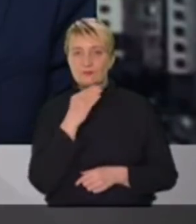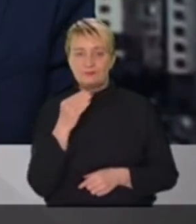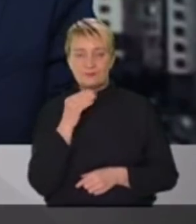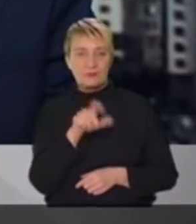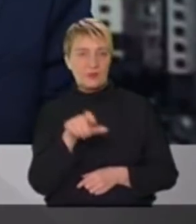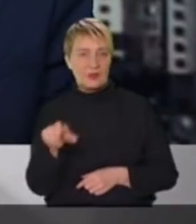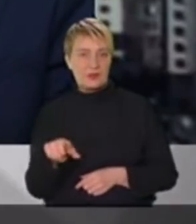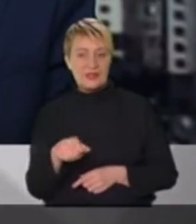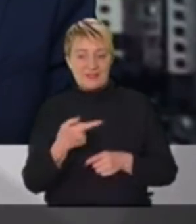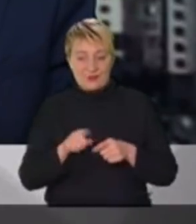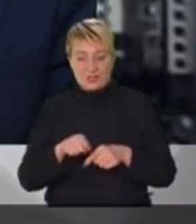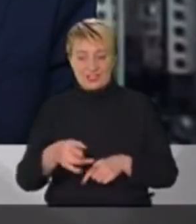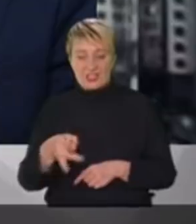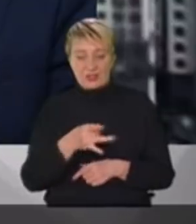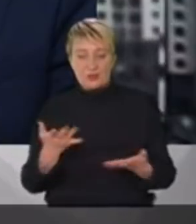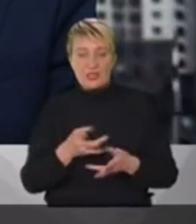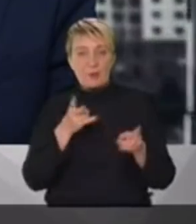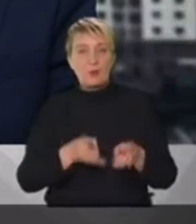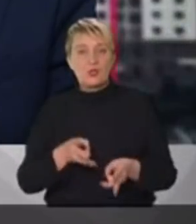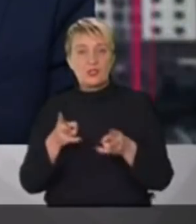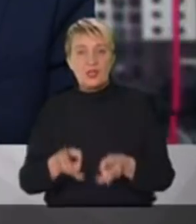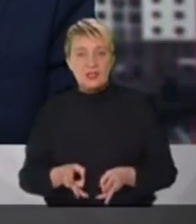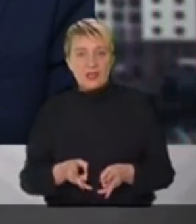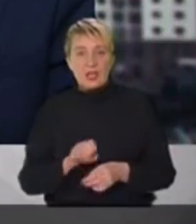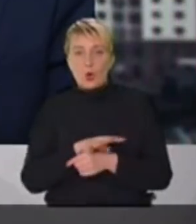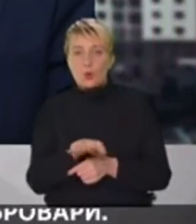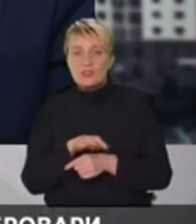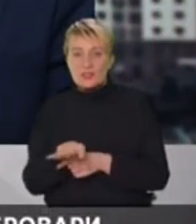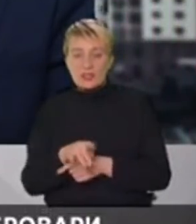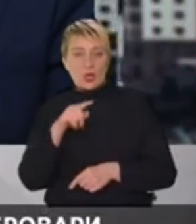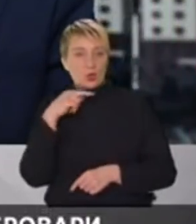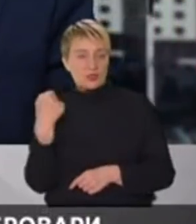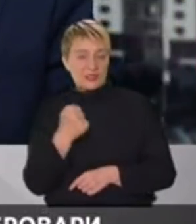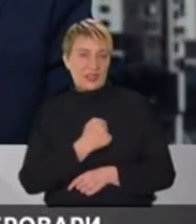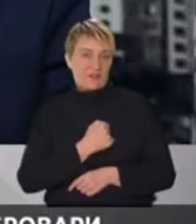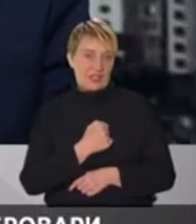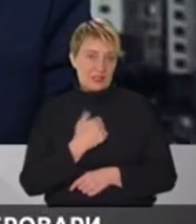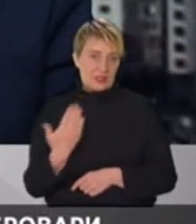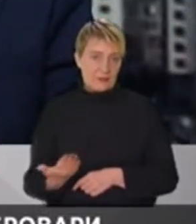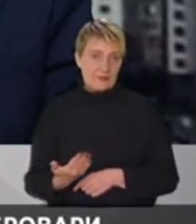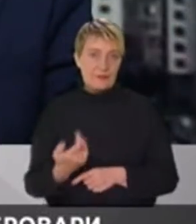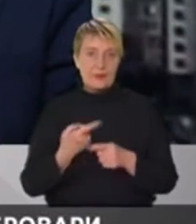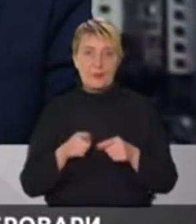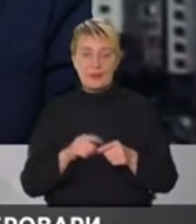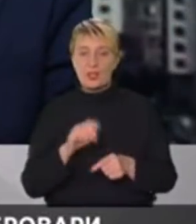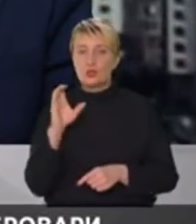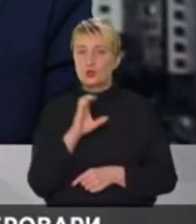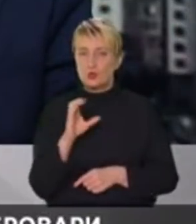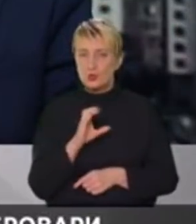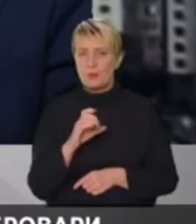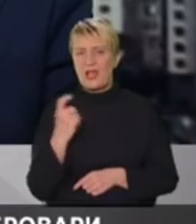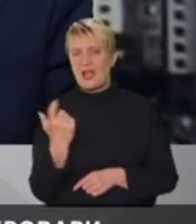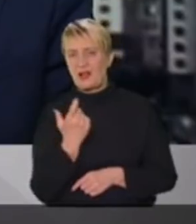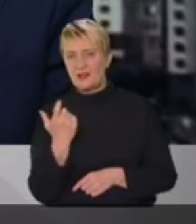тих регіонів, які постраждали внаслідок цинічних обстрілів російських військ, це і Суми, і Харків,